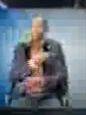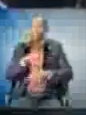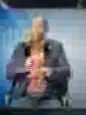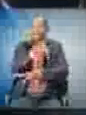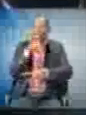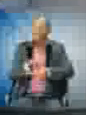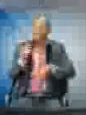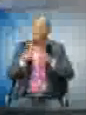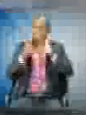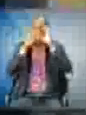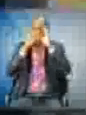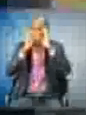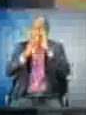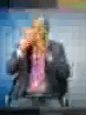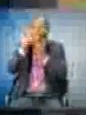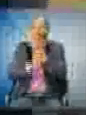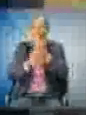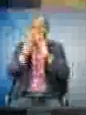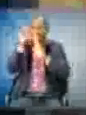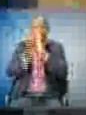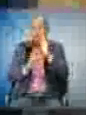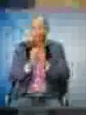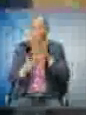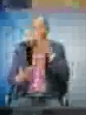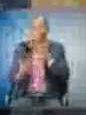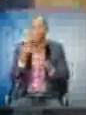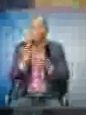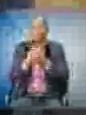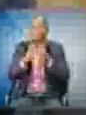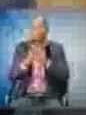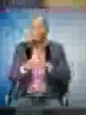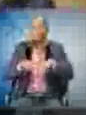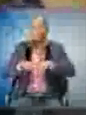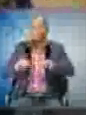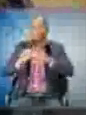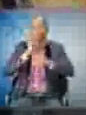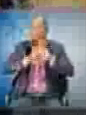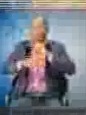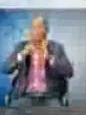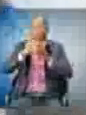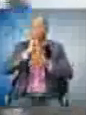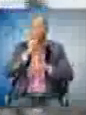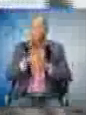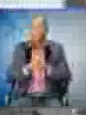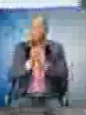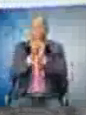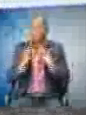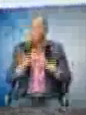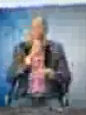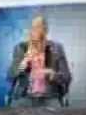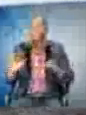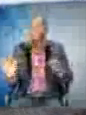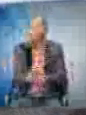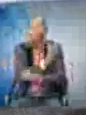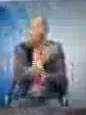de l'Éducation. Malgré la décision de laisser aux insolvables de poursuivre les cours sans être renvoyés de